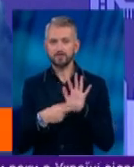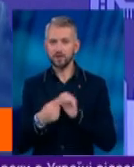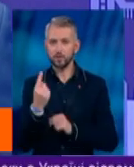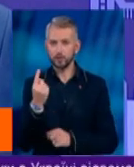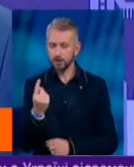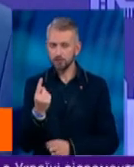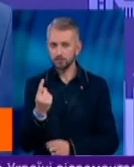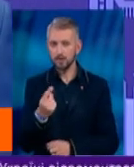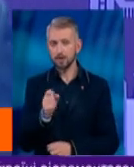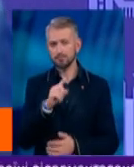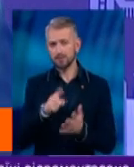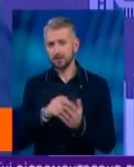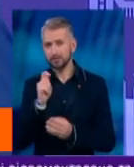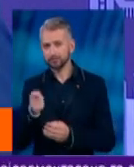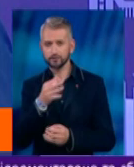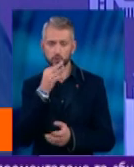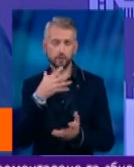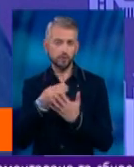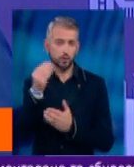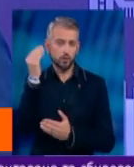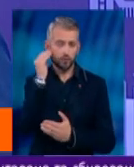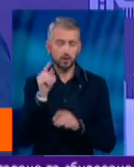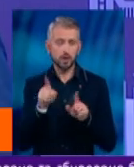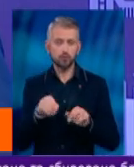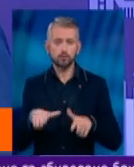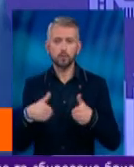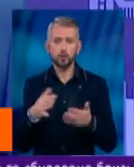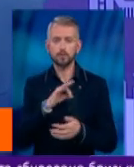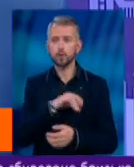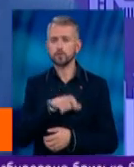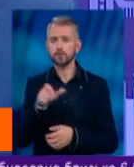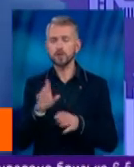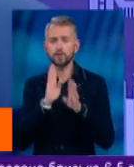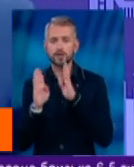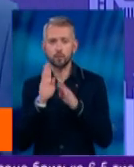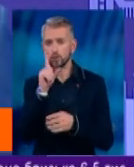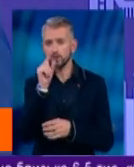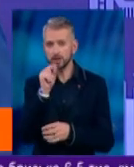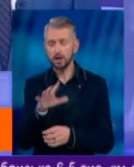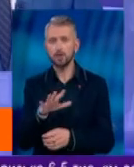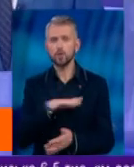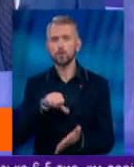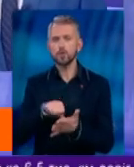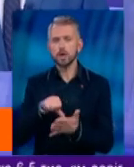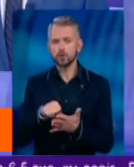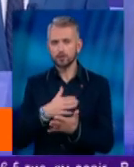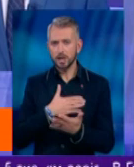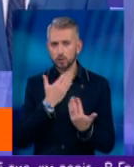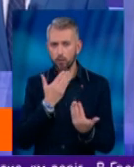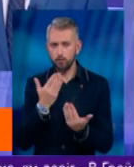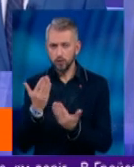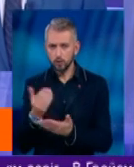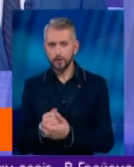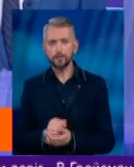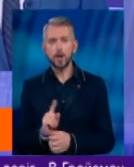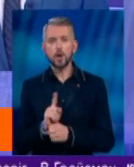223-09-71. Ставте запитання, висловлюйте свої думки. Ну і, звичайно, пропонуємо користувачам Фейсбуку та Твіттерами стати учасниками опитування. Отже,